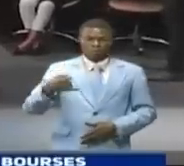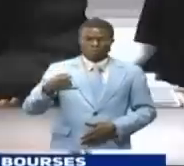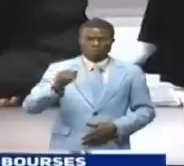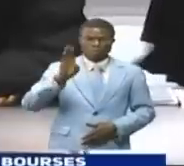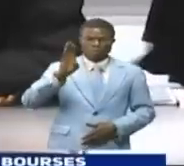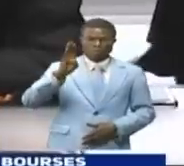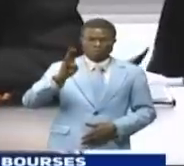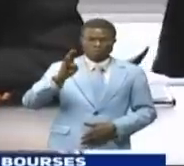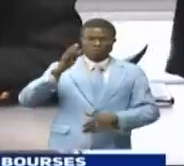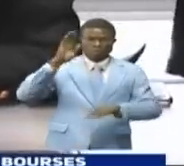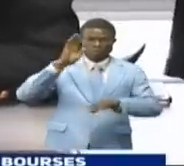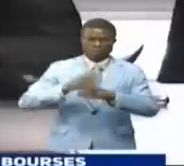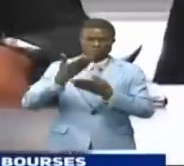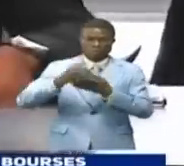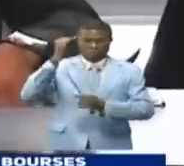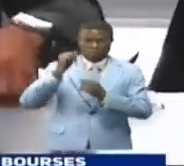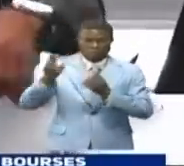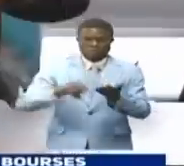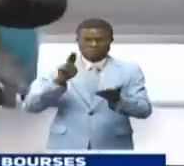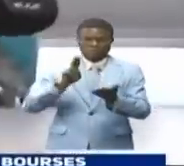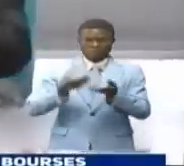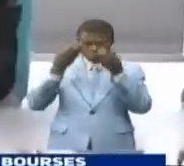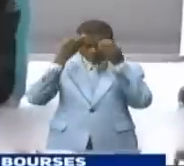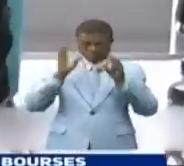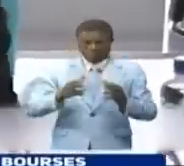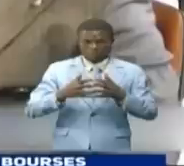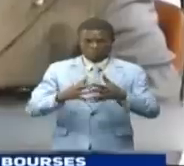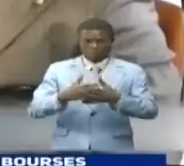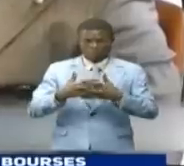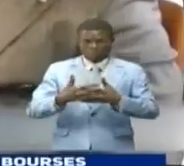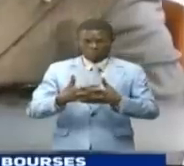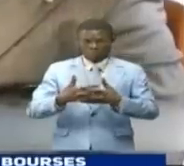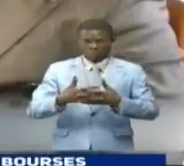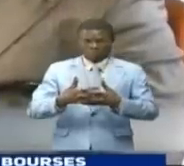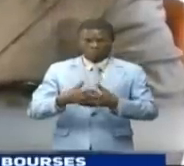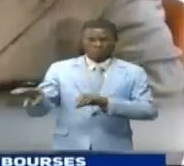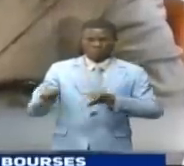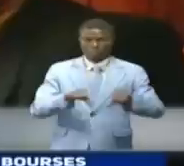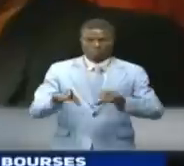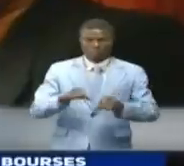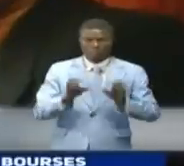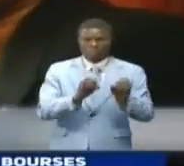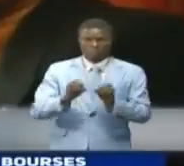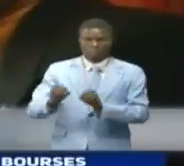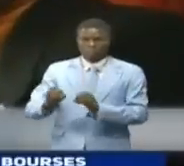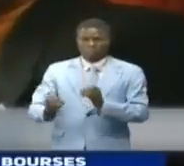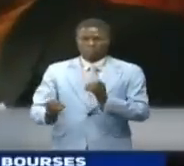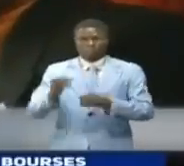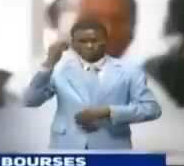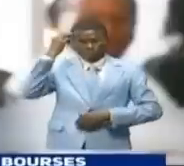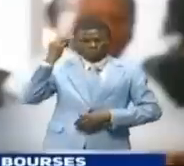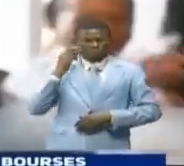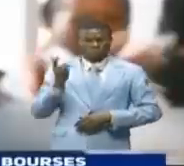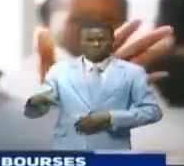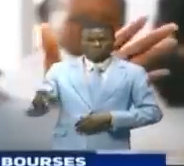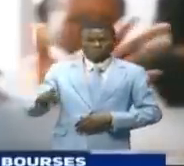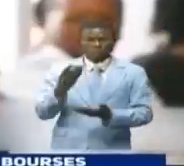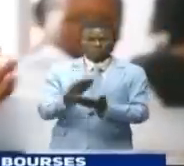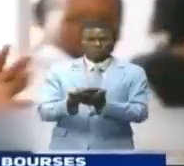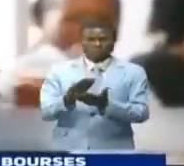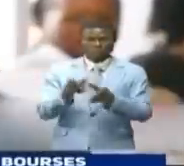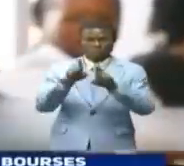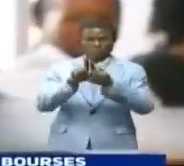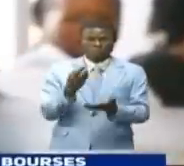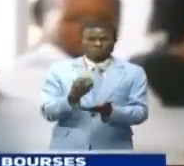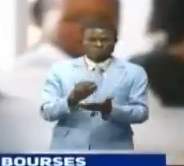décisive avec la signature de la convention de partenariat, une cérémonie co-présidée par le ministre provincial du budget des